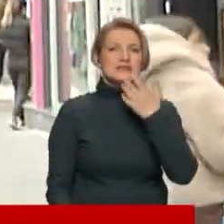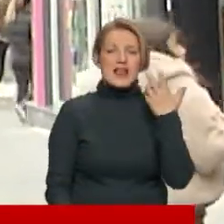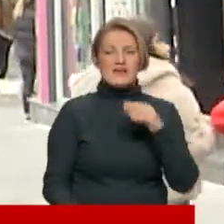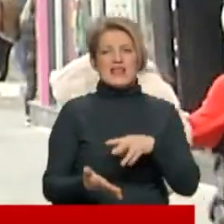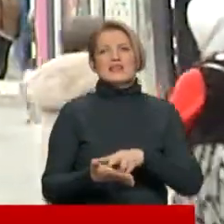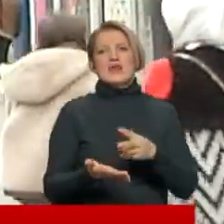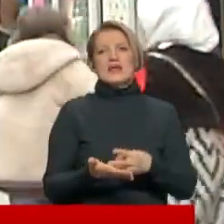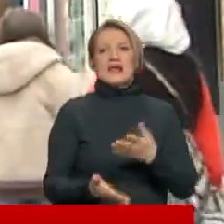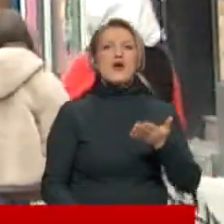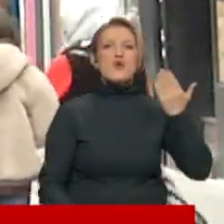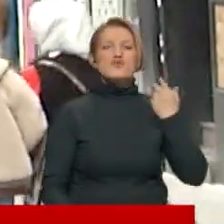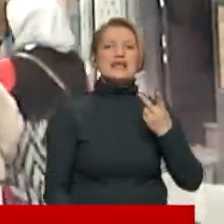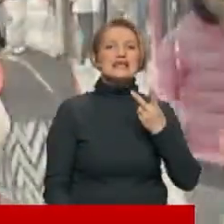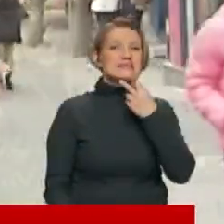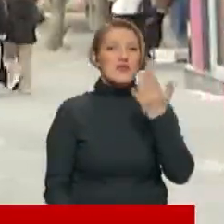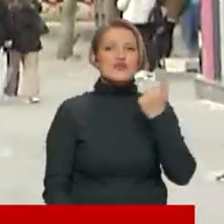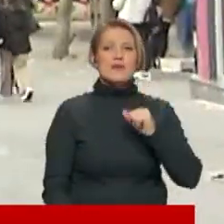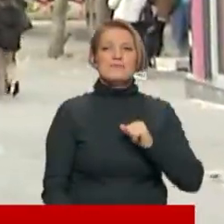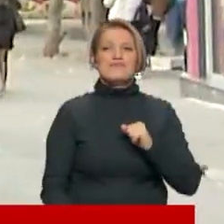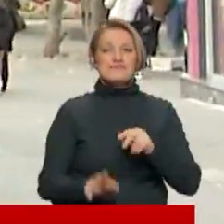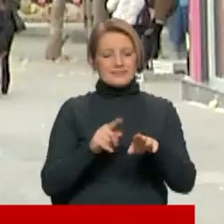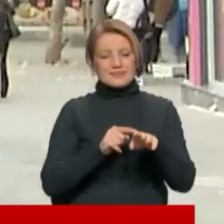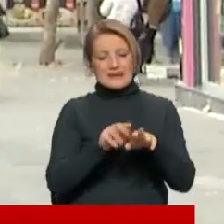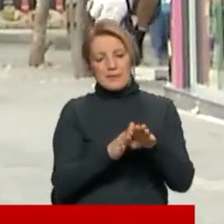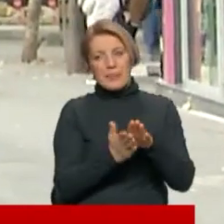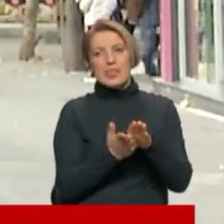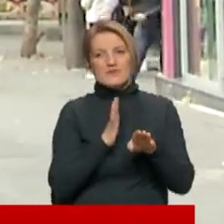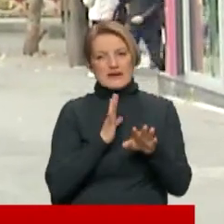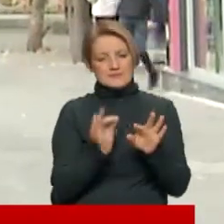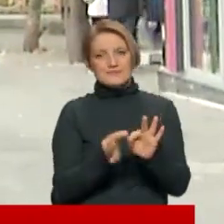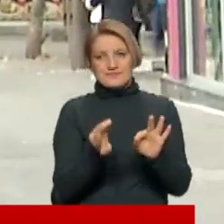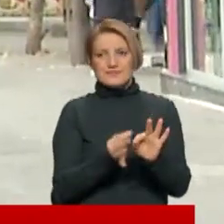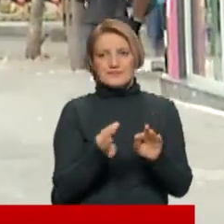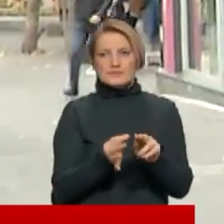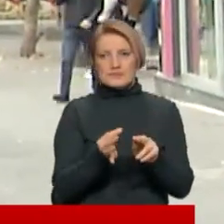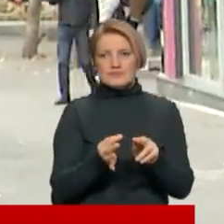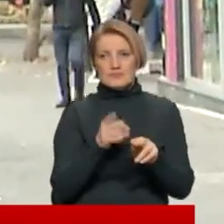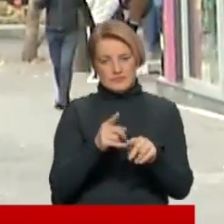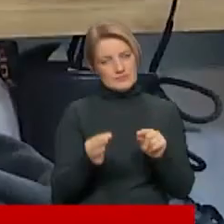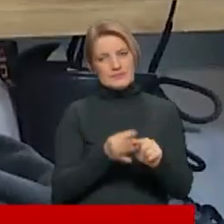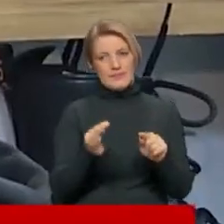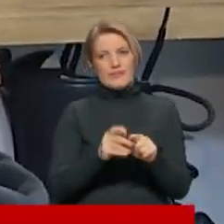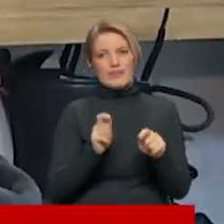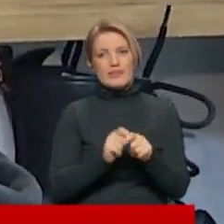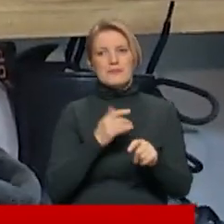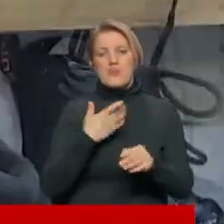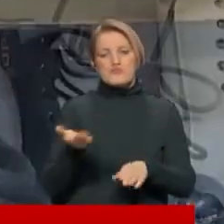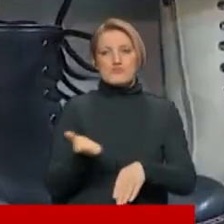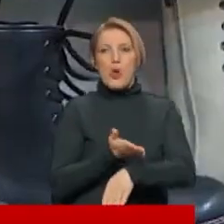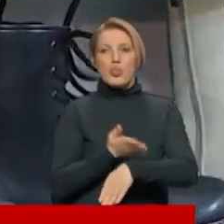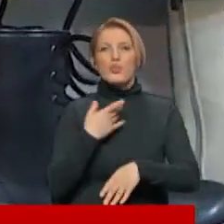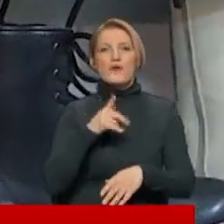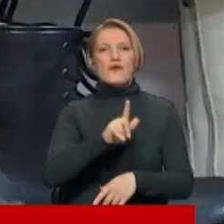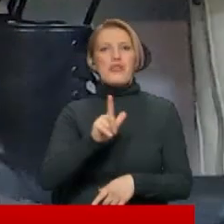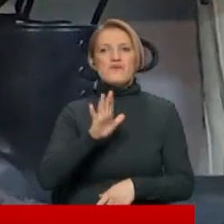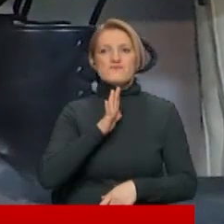idare edeceğim. Hatta evvelki senekiyle idare edeceğim. Yan tarafında açılma vardı dikişlerde. Onları diktirdim. Bota ihtiyacım var. En